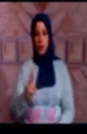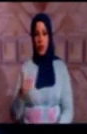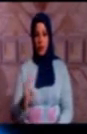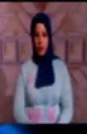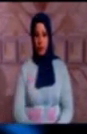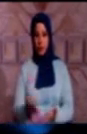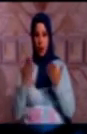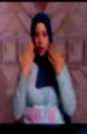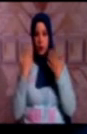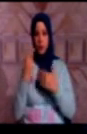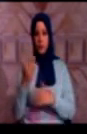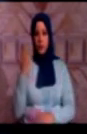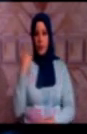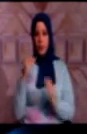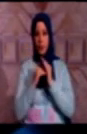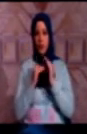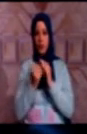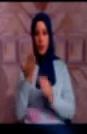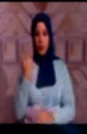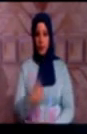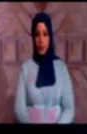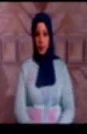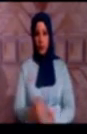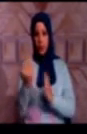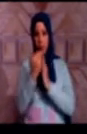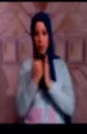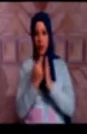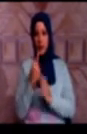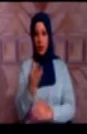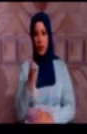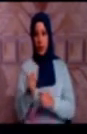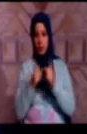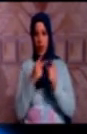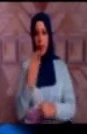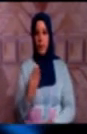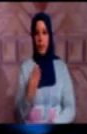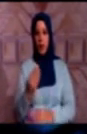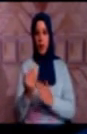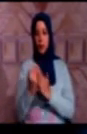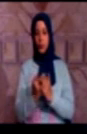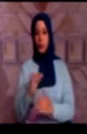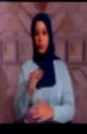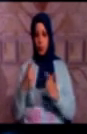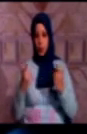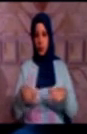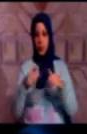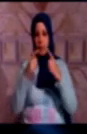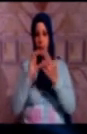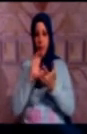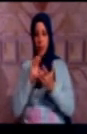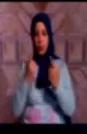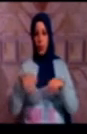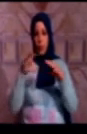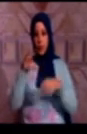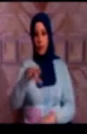الحراره عن الايام الماضيه انخفضت درجه الحراره بمعدل من درجتين لاربع درجات فمعظم انحاء الجمهوريه اليوم العظمى على القاهره